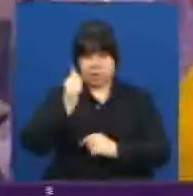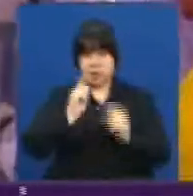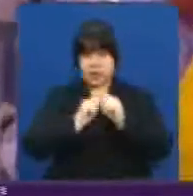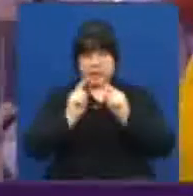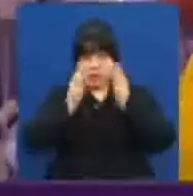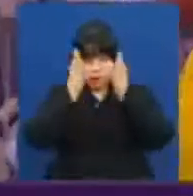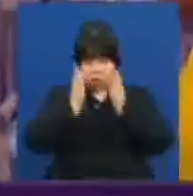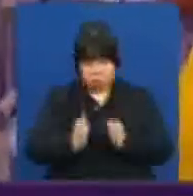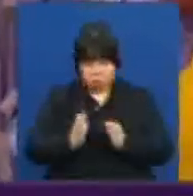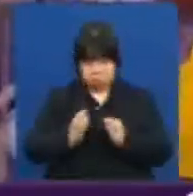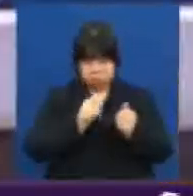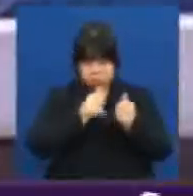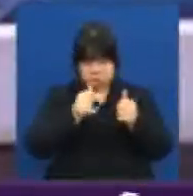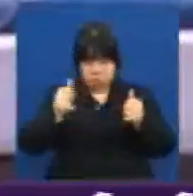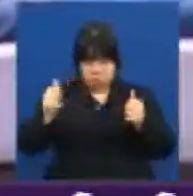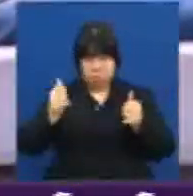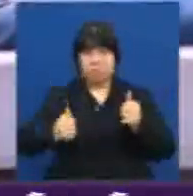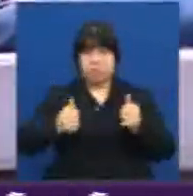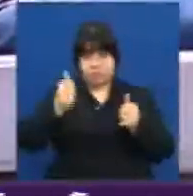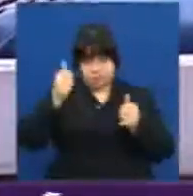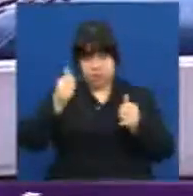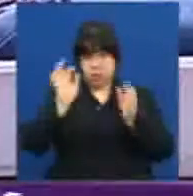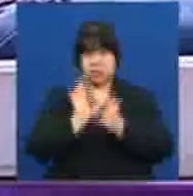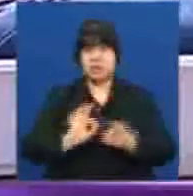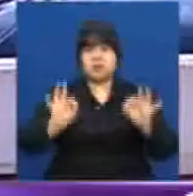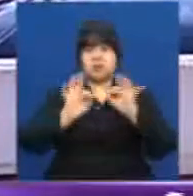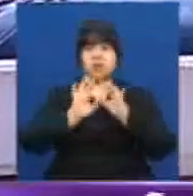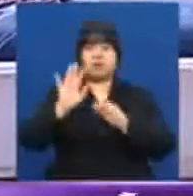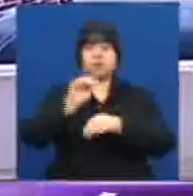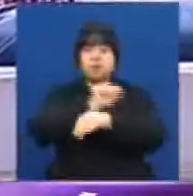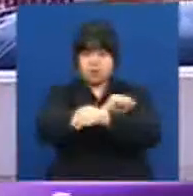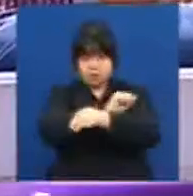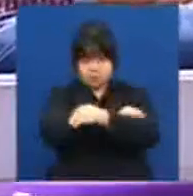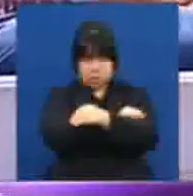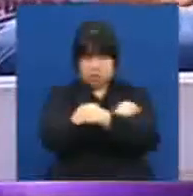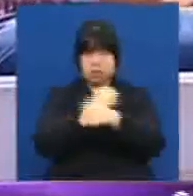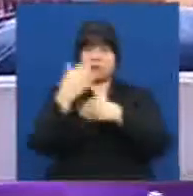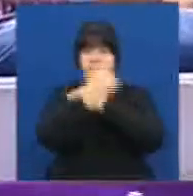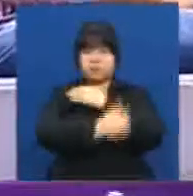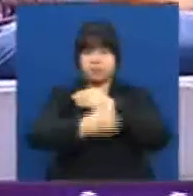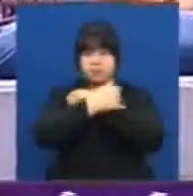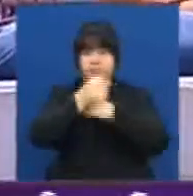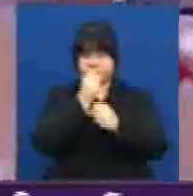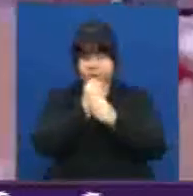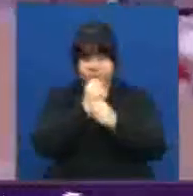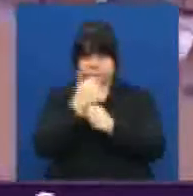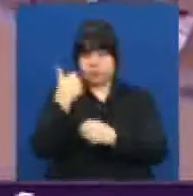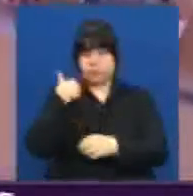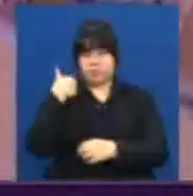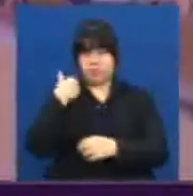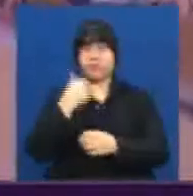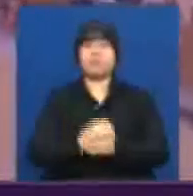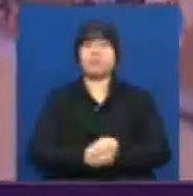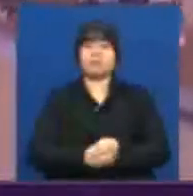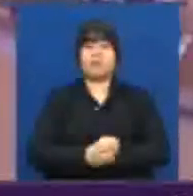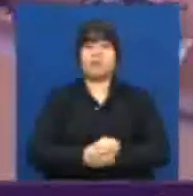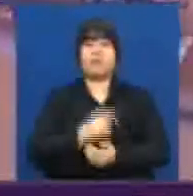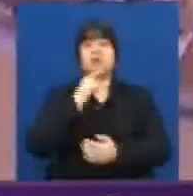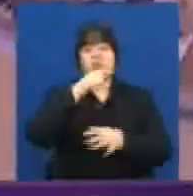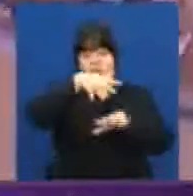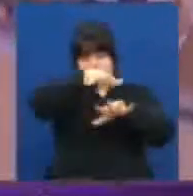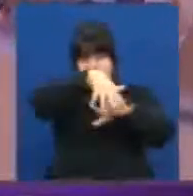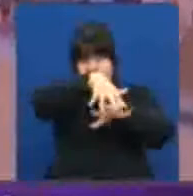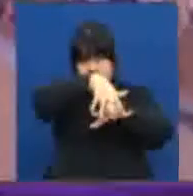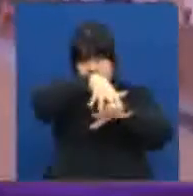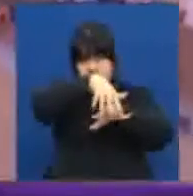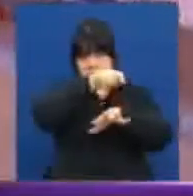งงานยังคงมีความจำเป็นโดยเฉพาะแรงงานต่างด้าวซึ่งต้องทำงานในส่วนที่ใช้แรงงานแม้สิ่งทอจะเป็นหนึ่งในอุตส